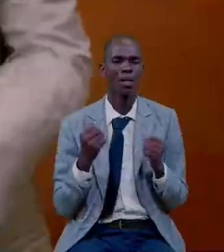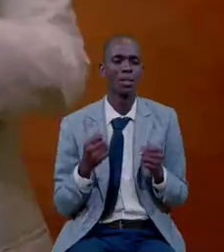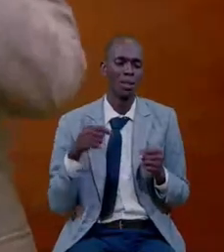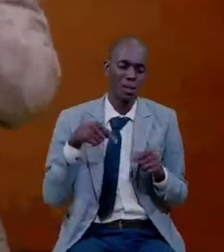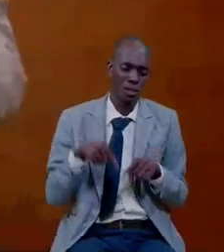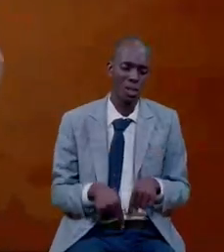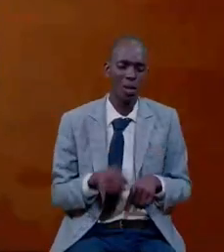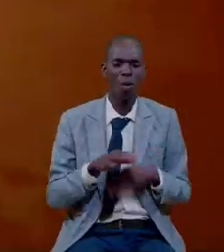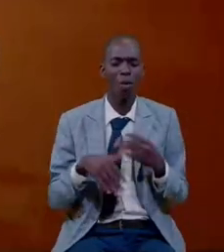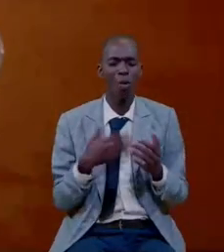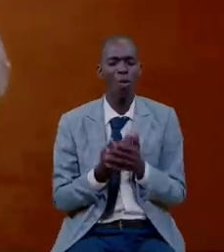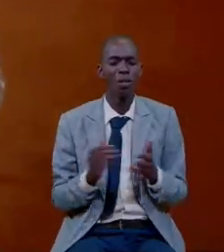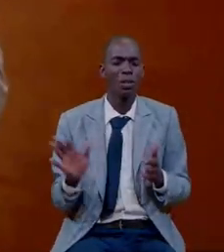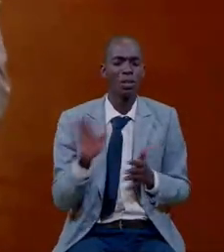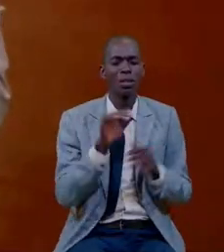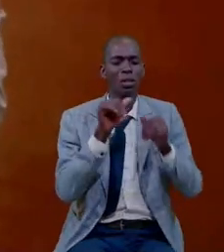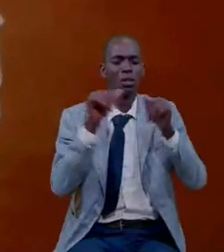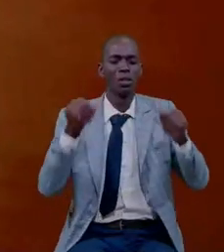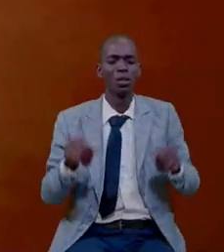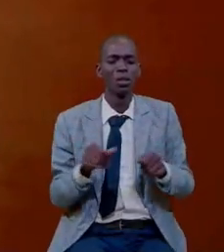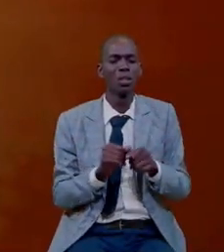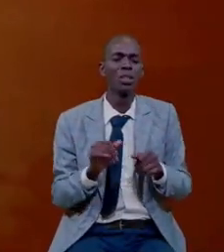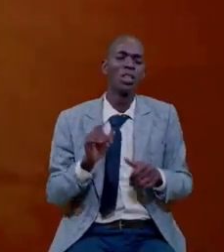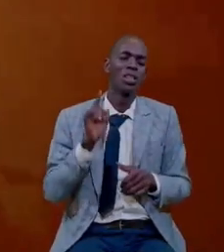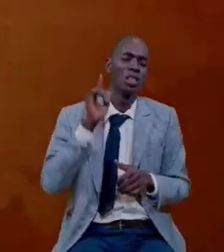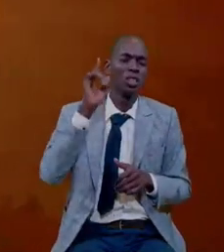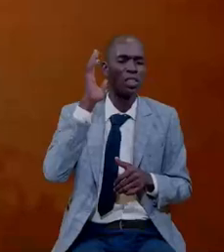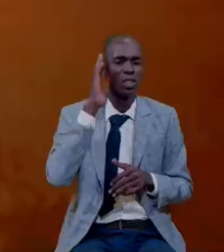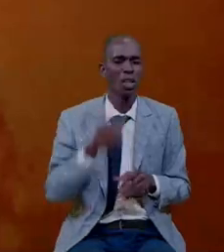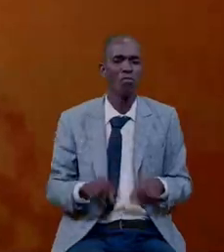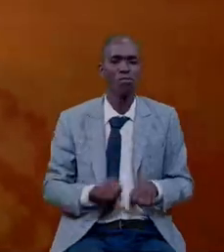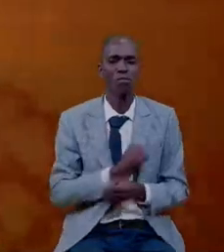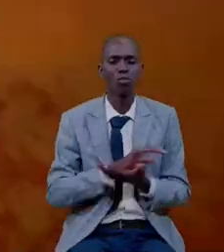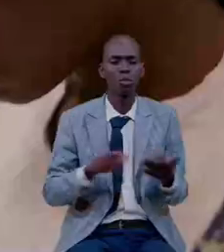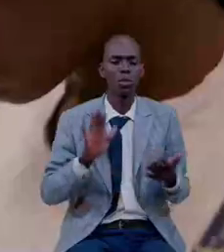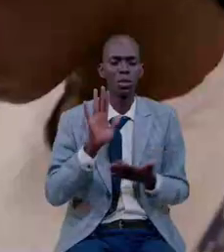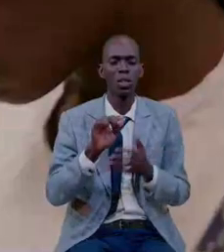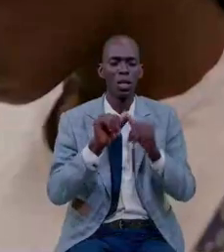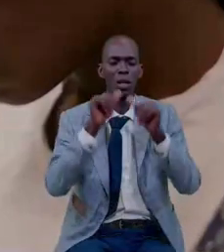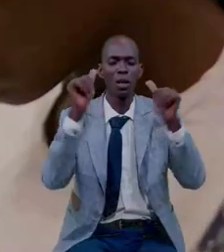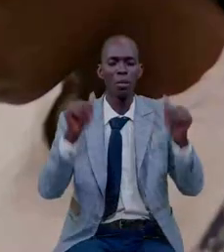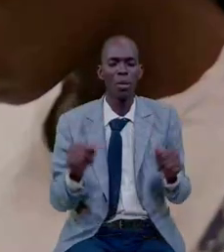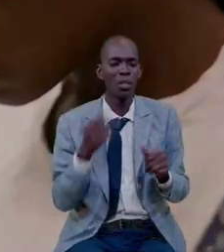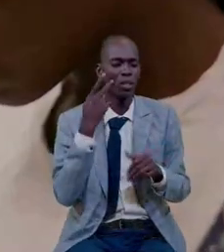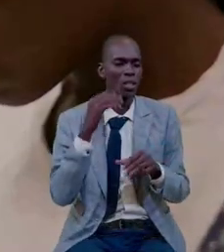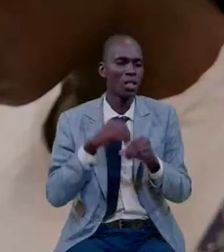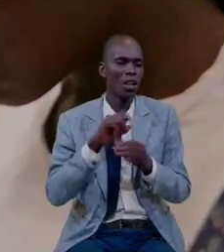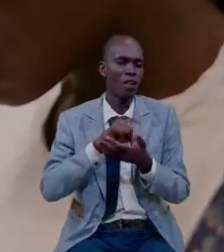L'Éternel renversera leurs autels, détruira leurs statues. Voilà le verset